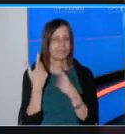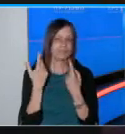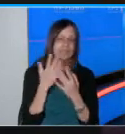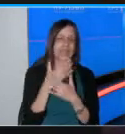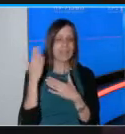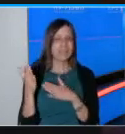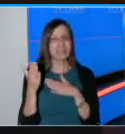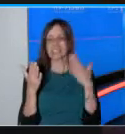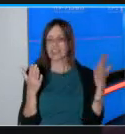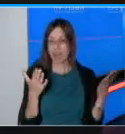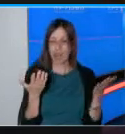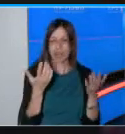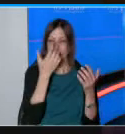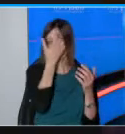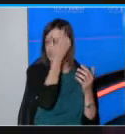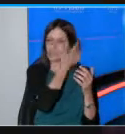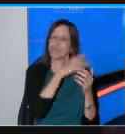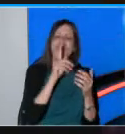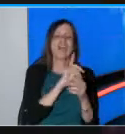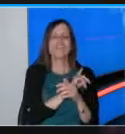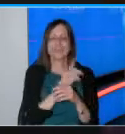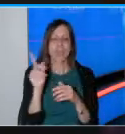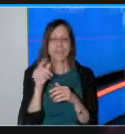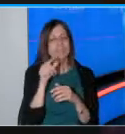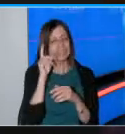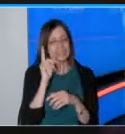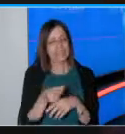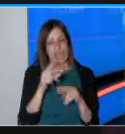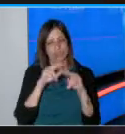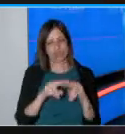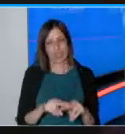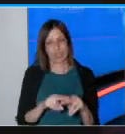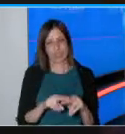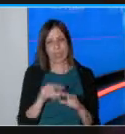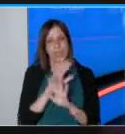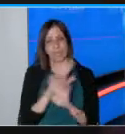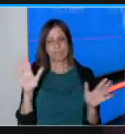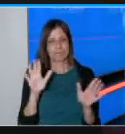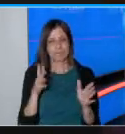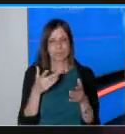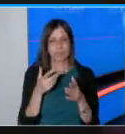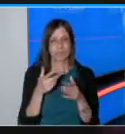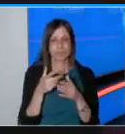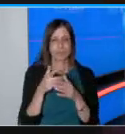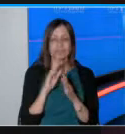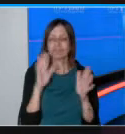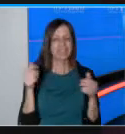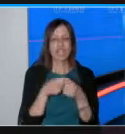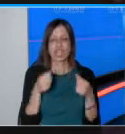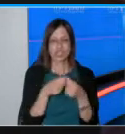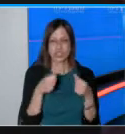ימין ושמאל, אבל מעולם ולעולם היא צריכה להישאר נטולת פניות ולשום